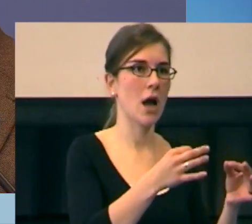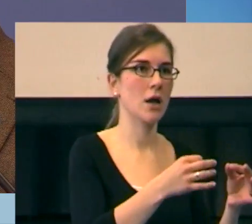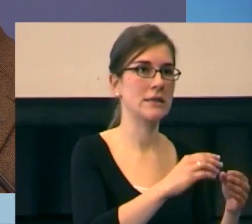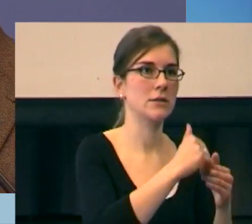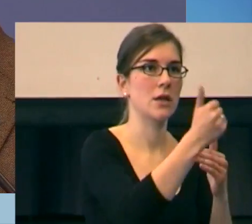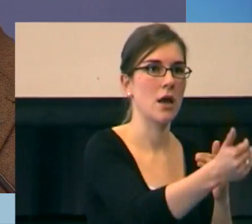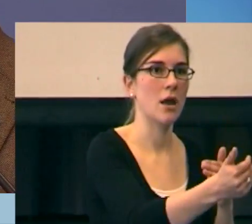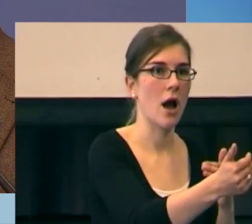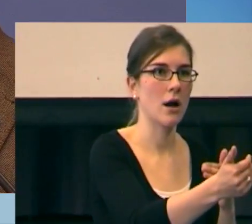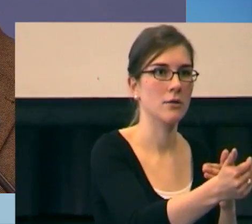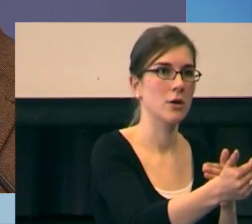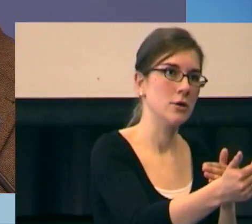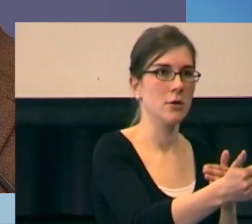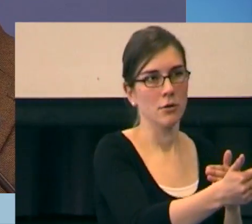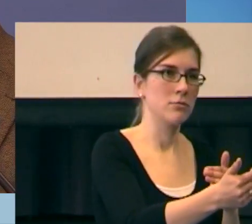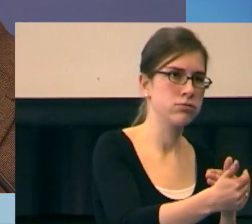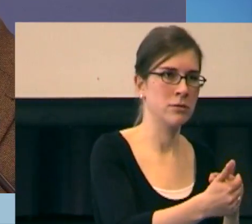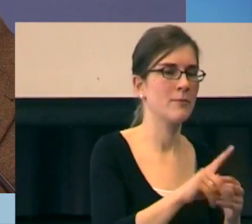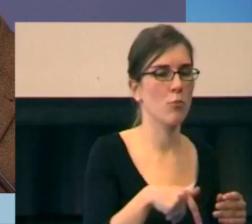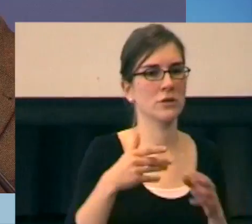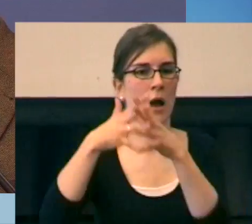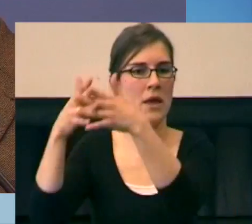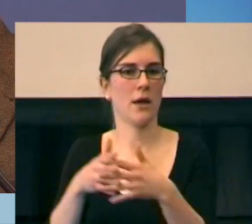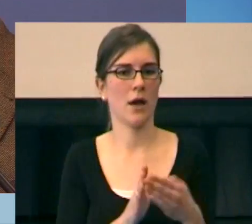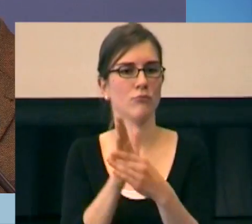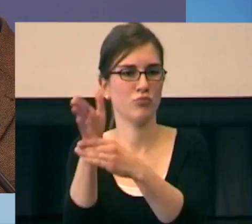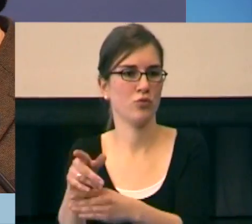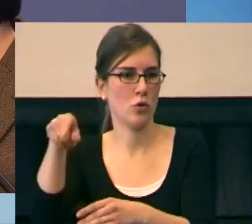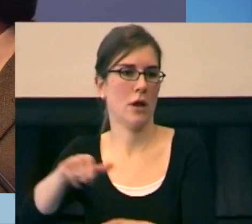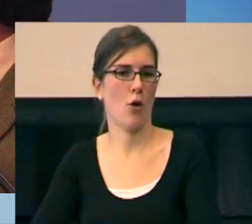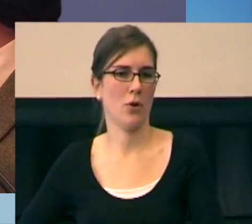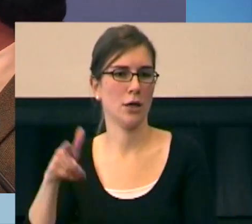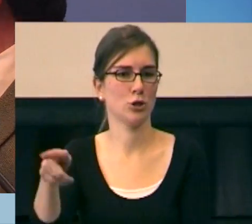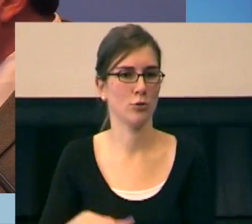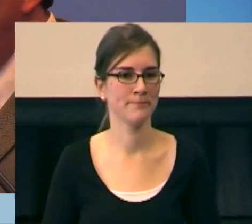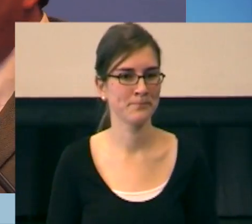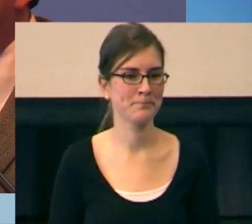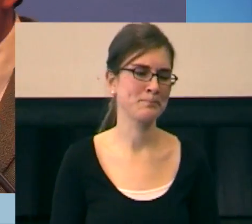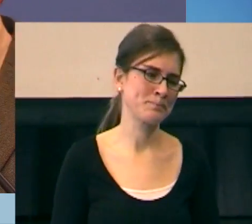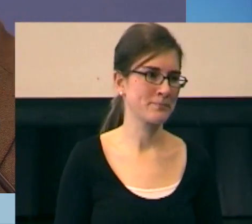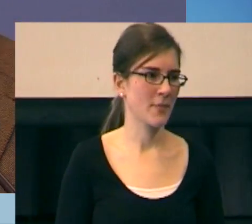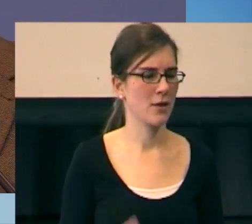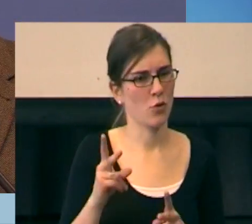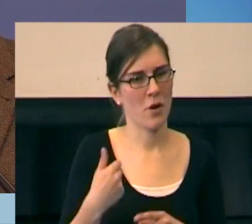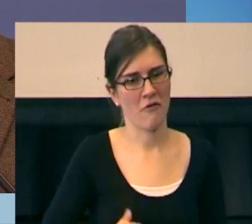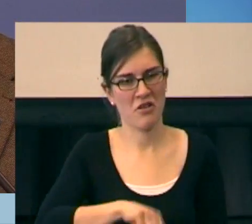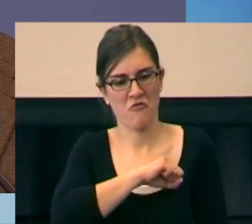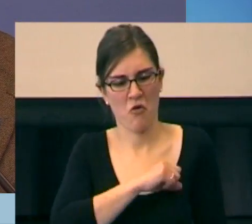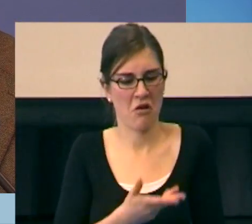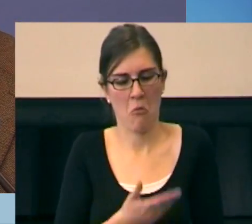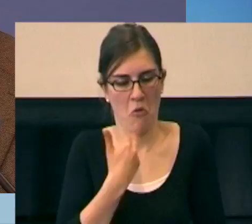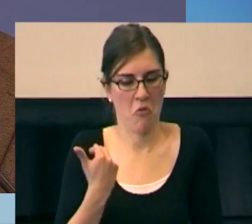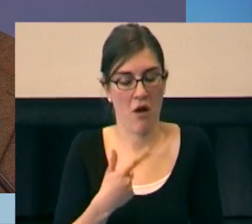gehen, empfehle ich jedem, sich vom Roboter operieren zu lassen, ansonsten gibt es keinerlei Vorteile dieser OP-Methode, aber sie wird extrem beworben